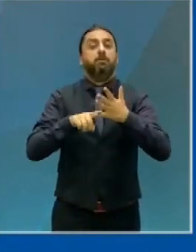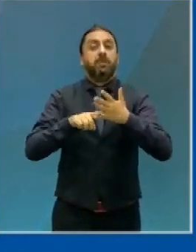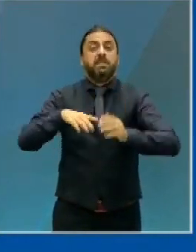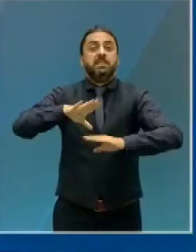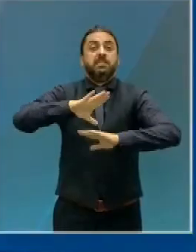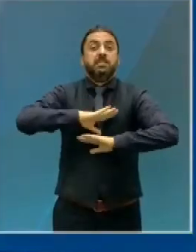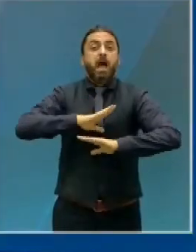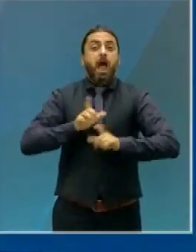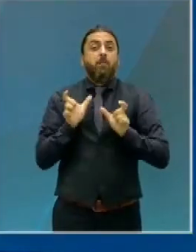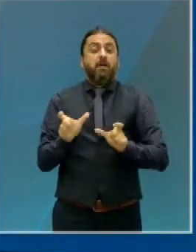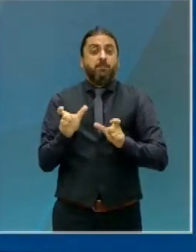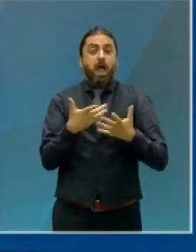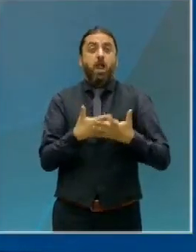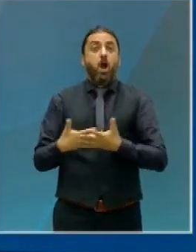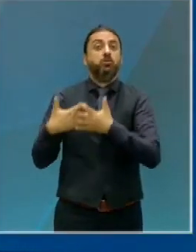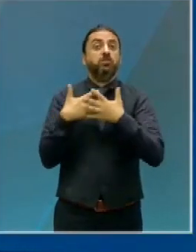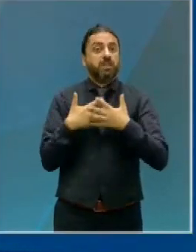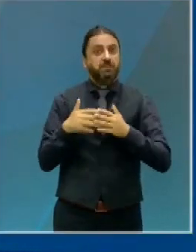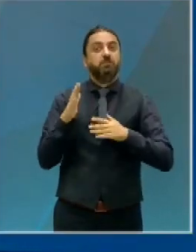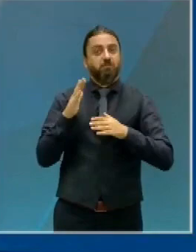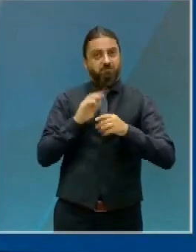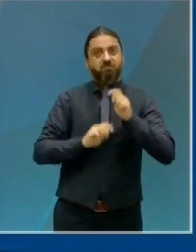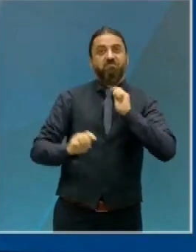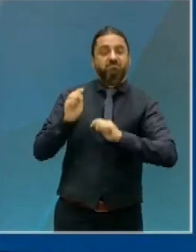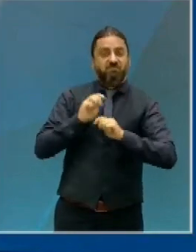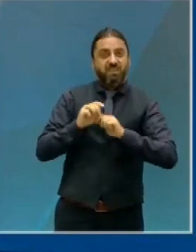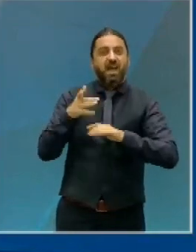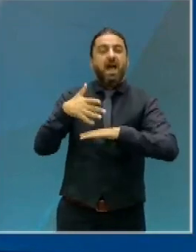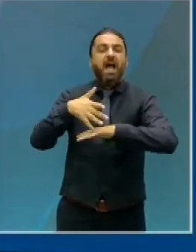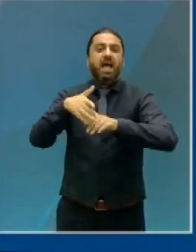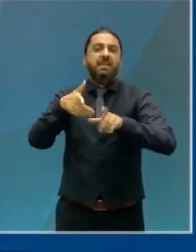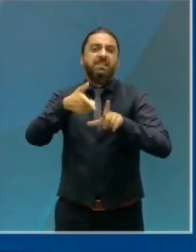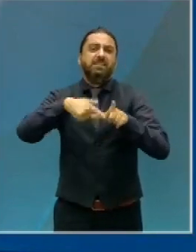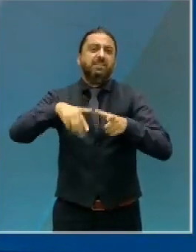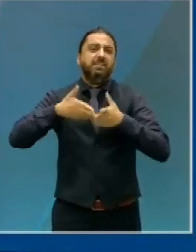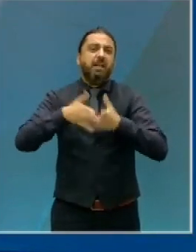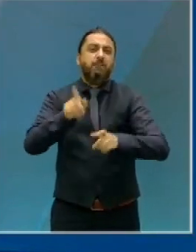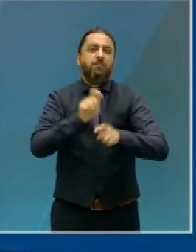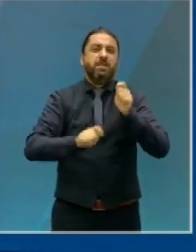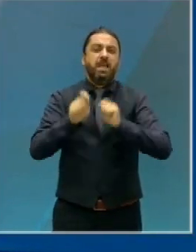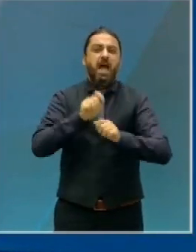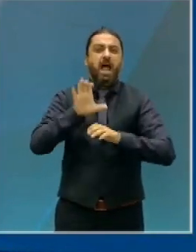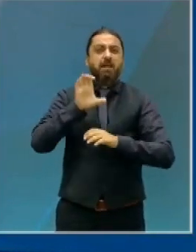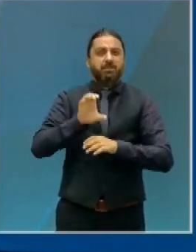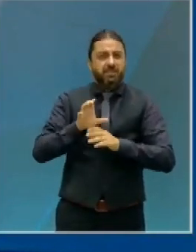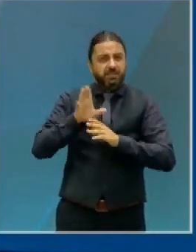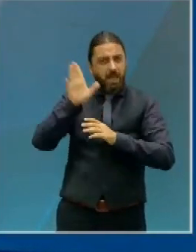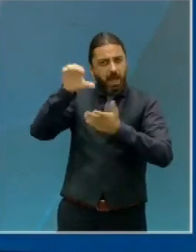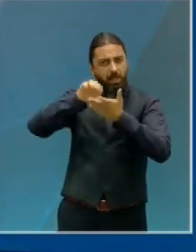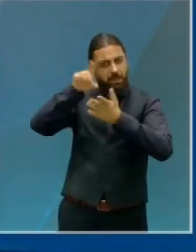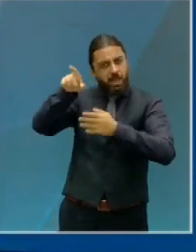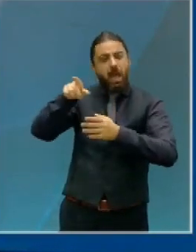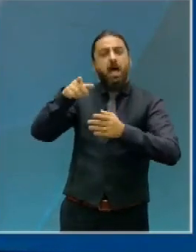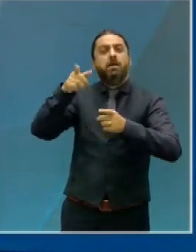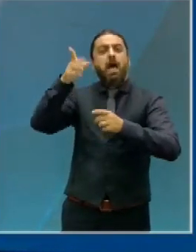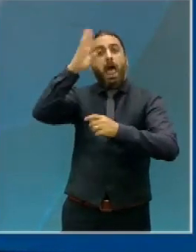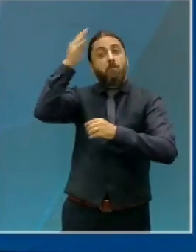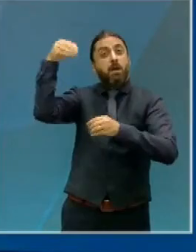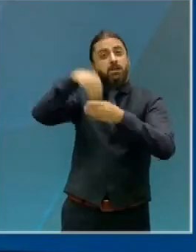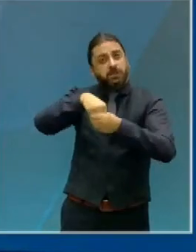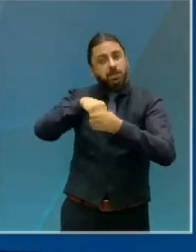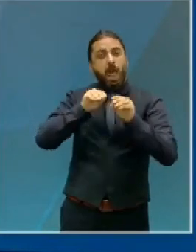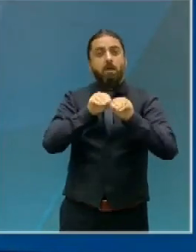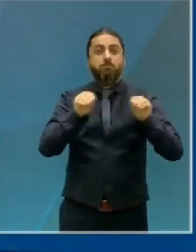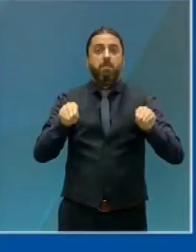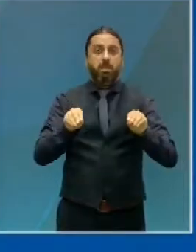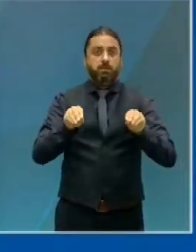βιομηχανία. Ήδη στα ναυπηγεία Ελευσίνας, αμερικανικά κεφάλαια επενδύουν στον εξυγχρονισμό τους. Στα ναυπηγεία Σκαραμαγκά, σύντομα εισέρχεται